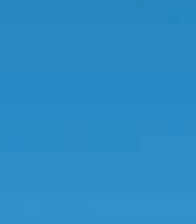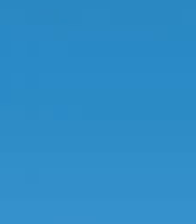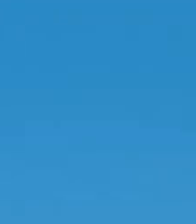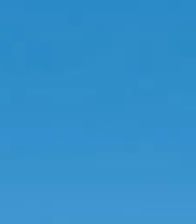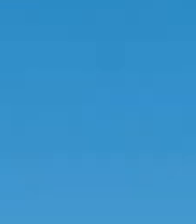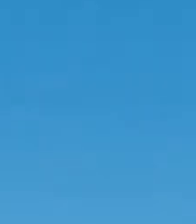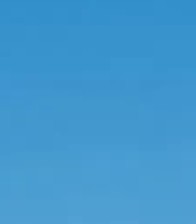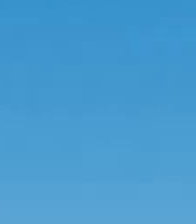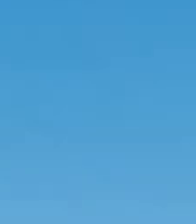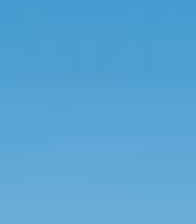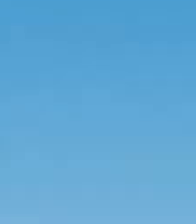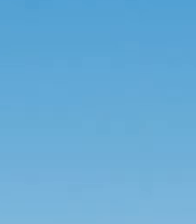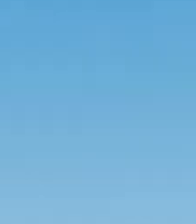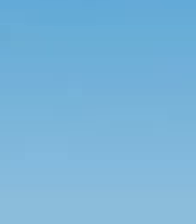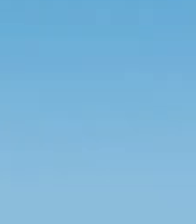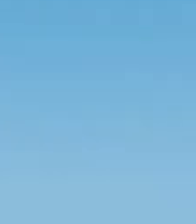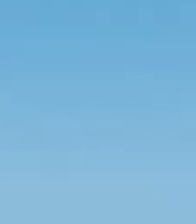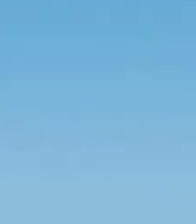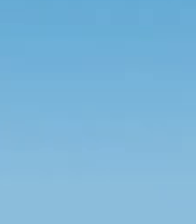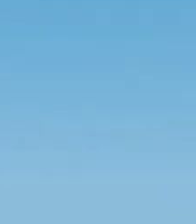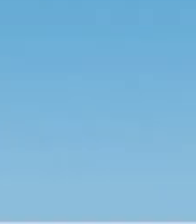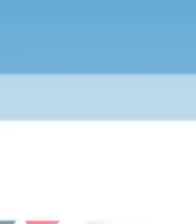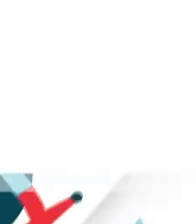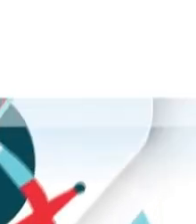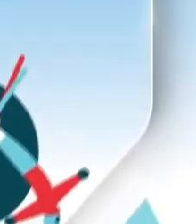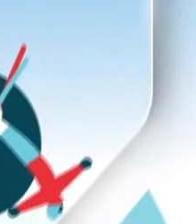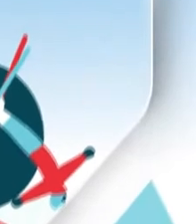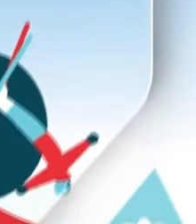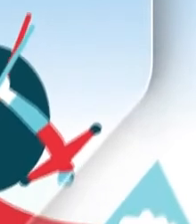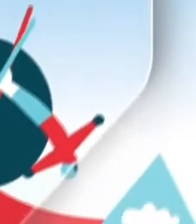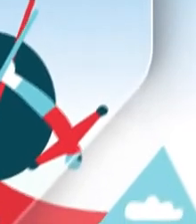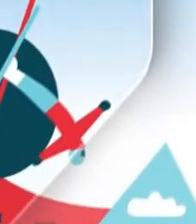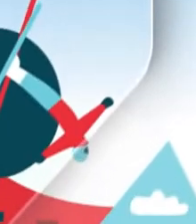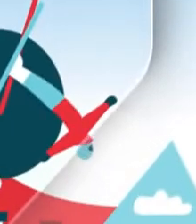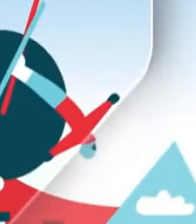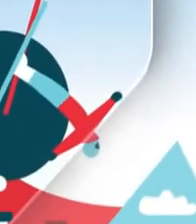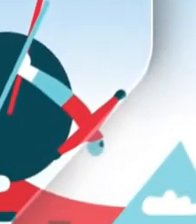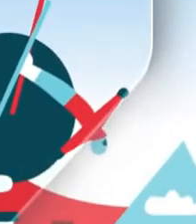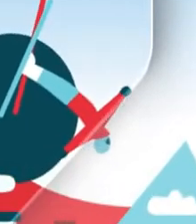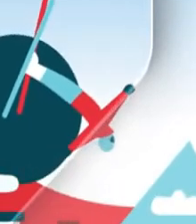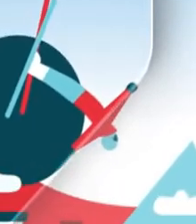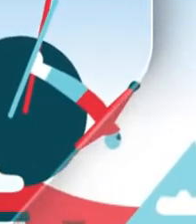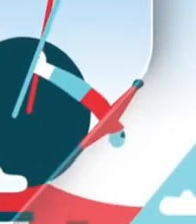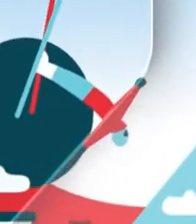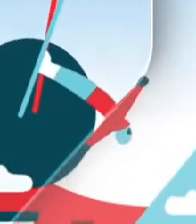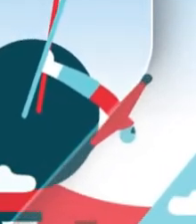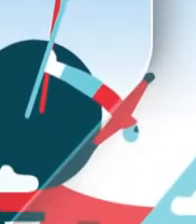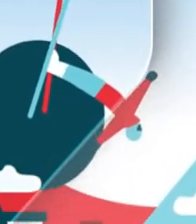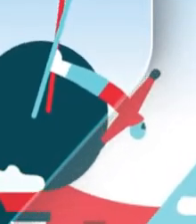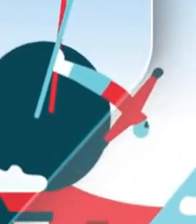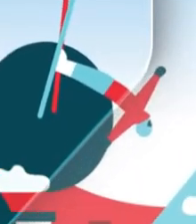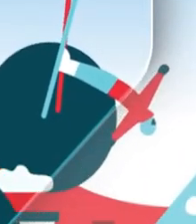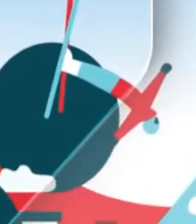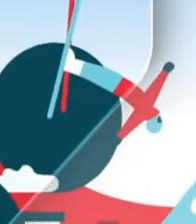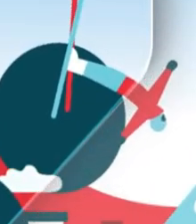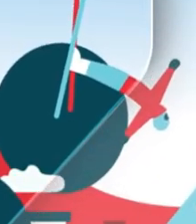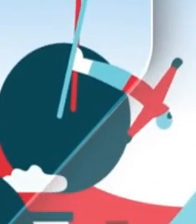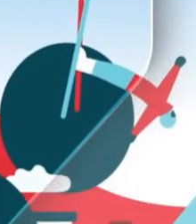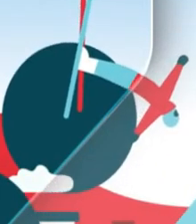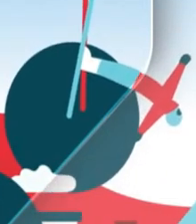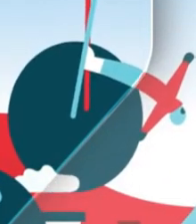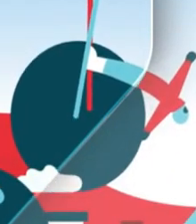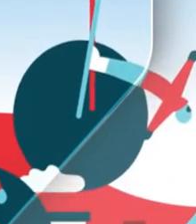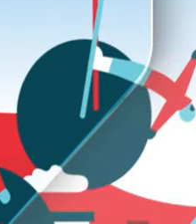Soplios čempionati snowboardsa da freestyle-ში 22 თებერვალი 13 საათი